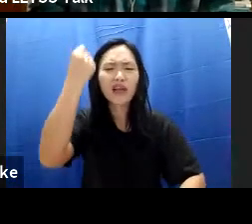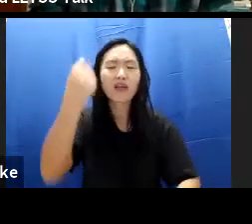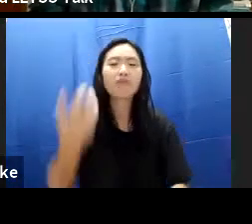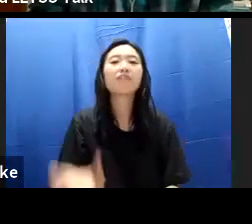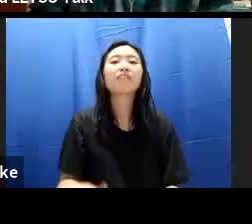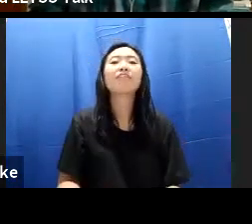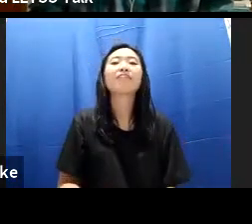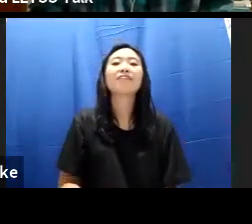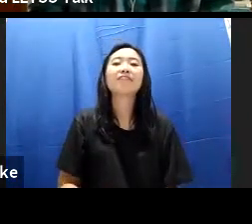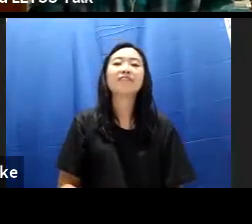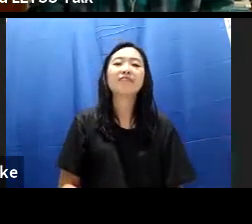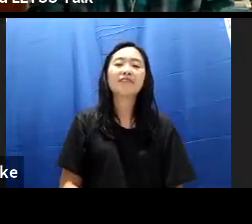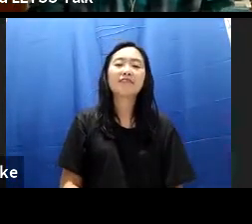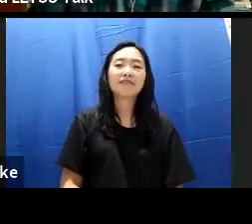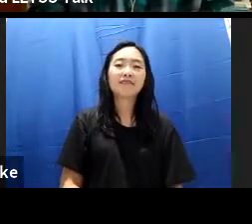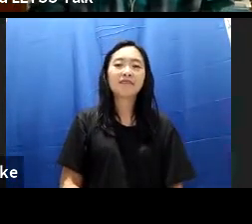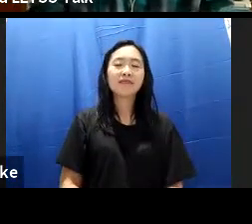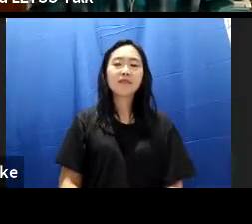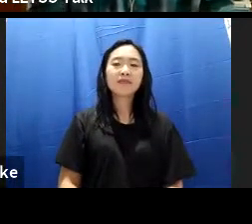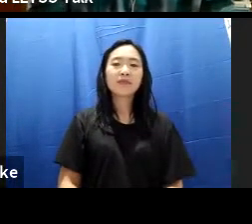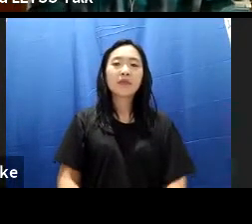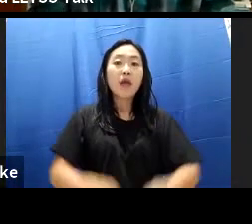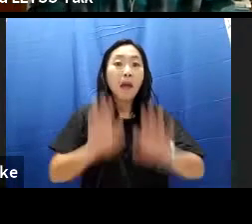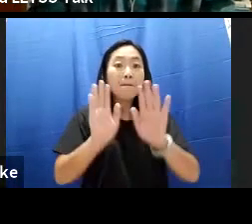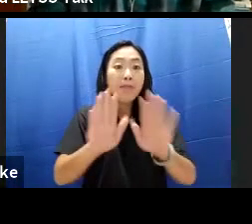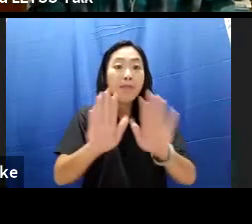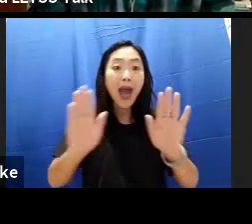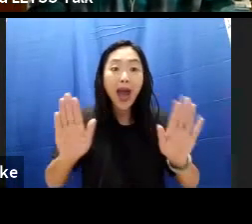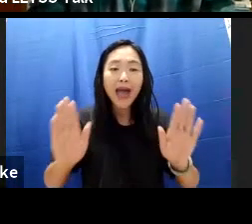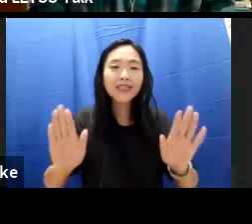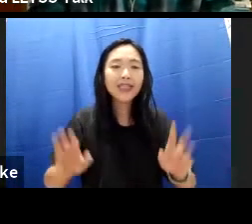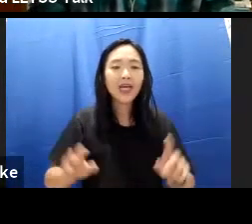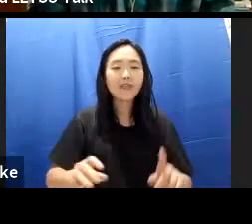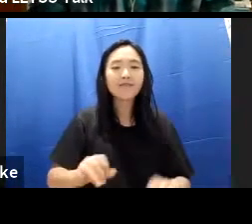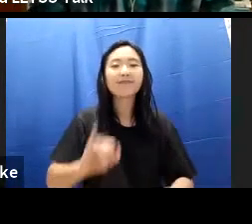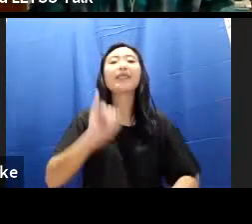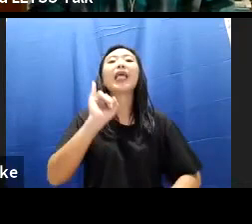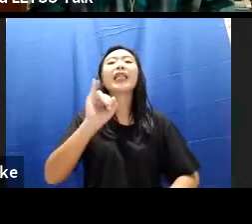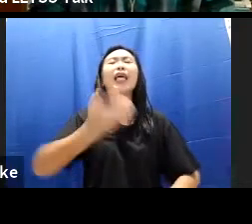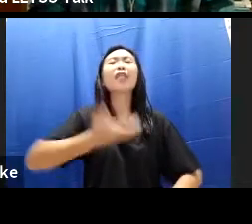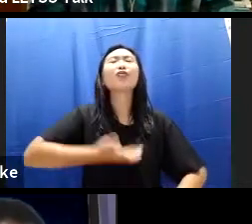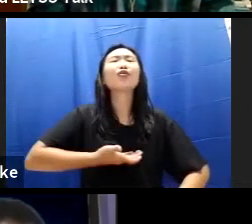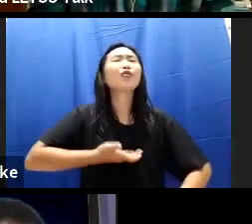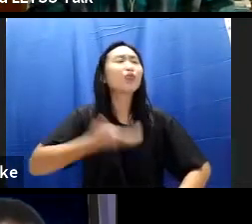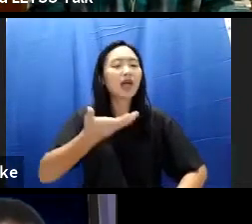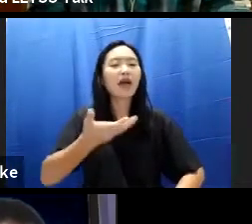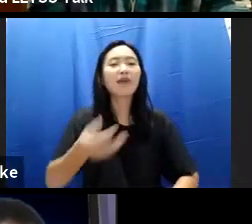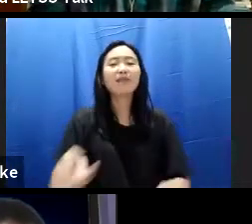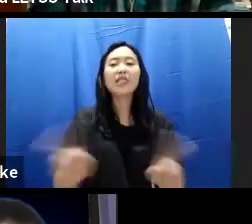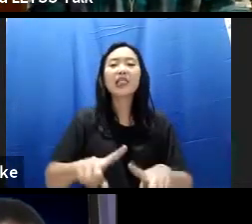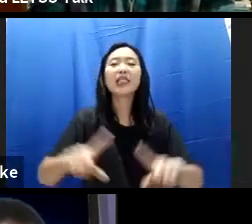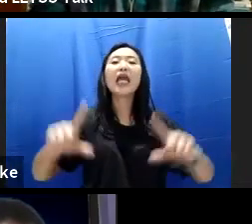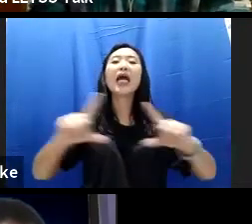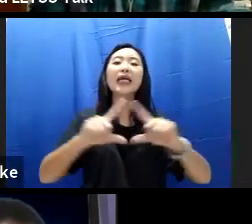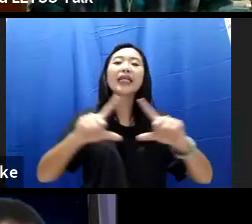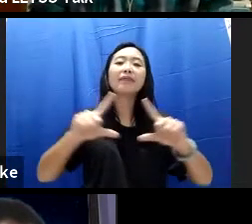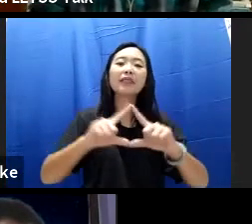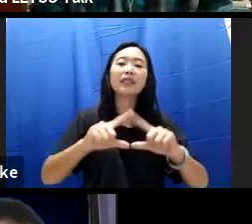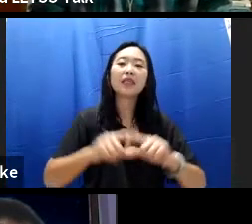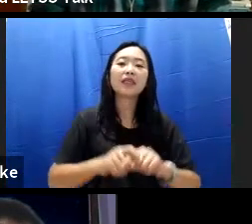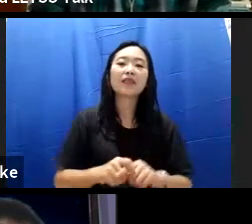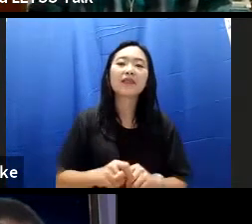Ternyata ada banyak hal yang saya sukai dengan menjadi akademisi, dan mungkin ini saya sekalian